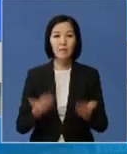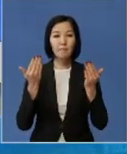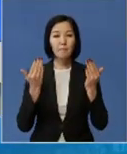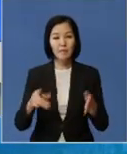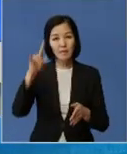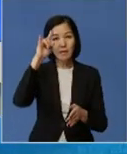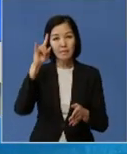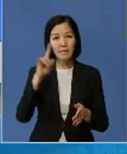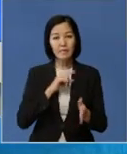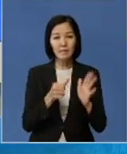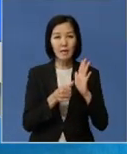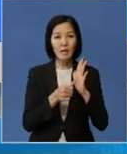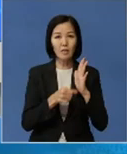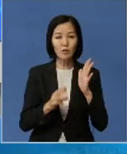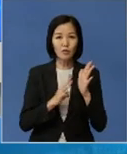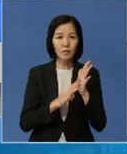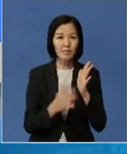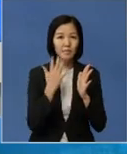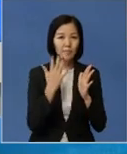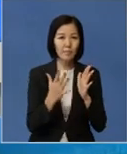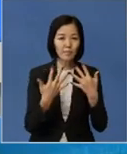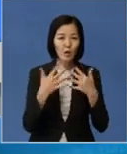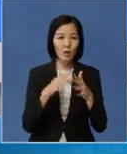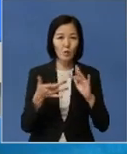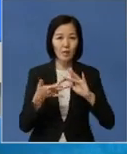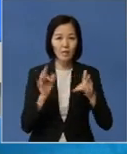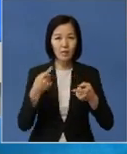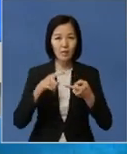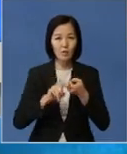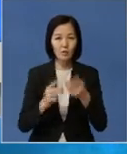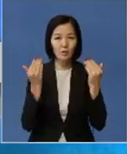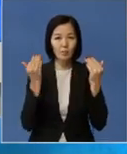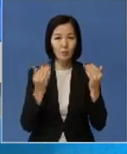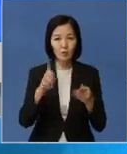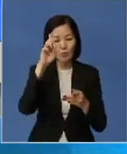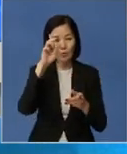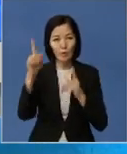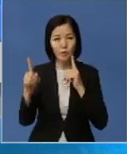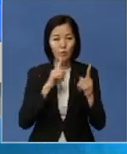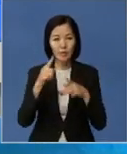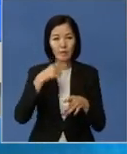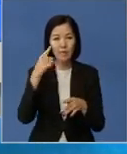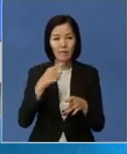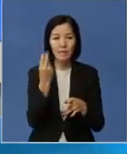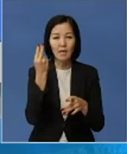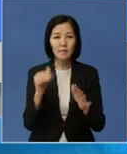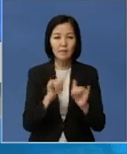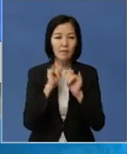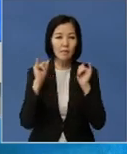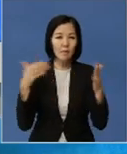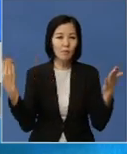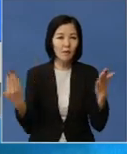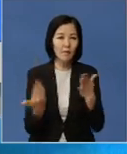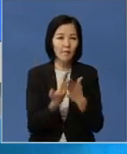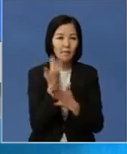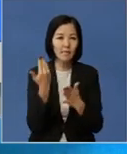Биыл елдегі 685 ауыл интернет желісіне қосылады. Бұл туралы бүгін үкімет отырысында айтылды. Қазақстан Республикасы цифрлық